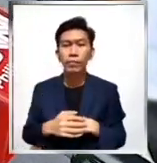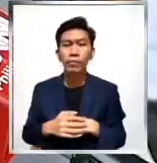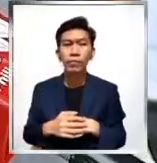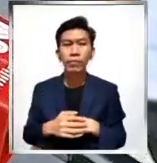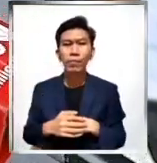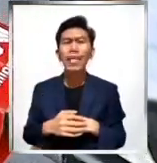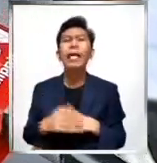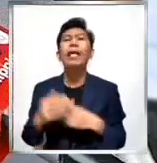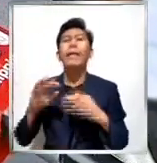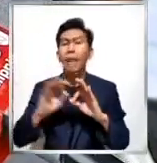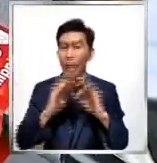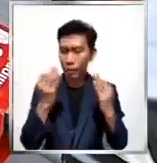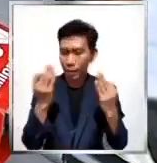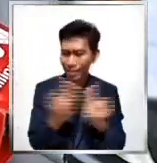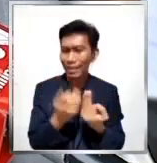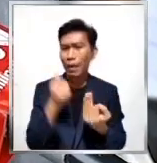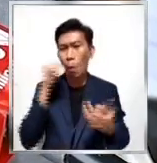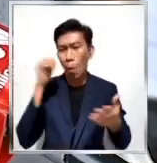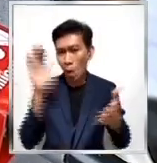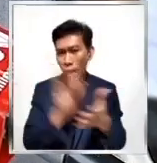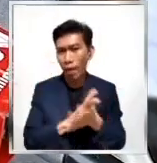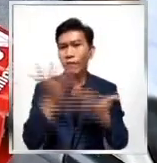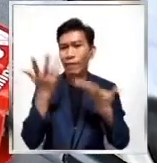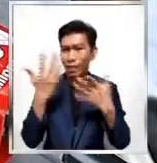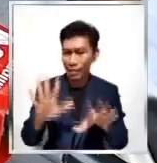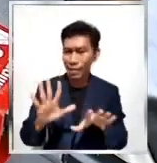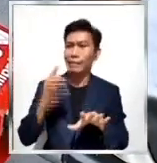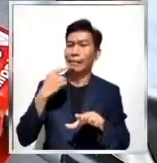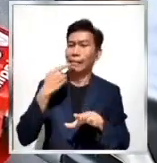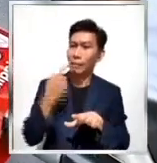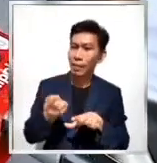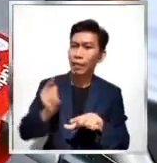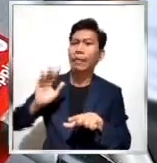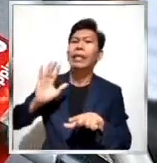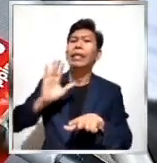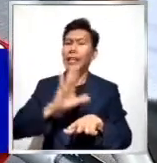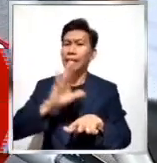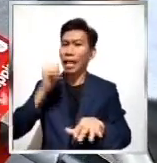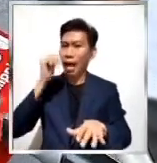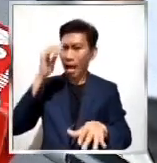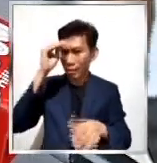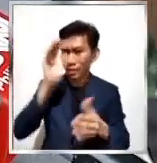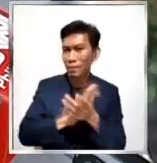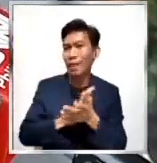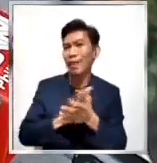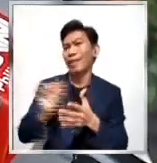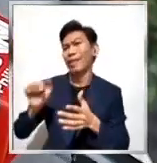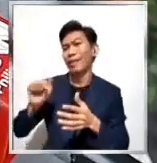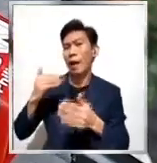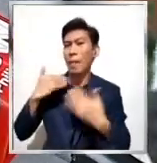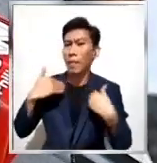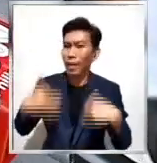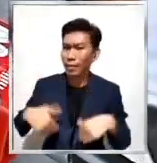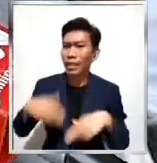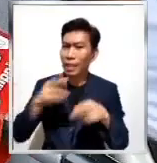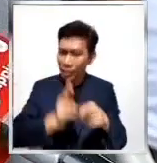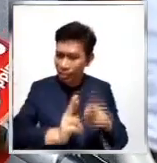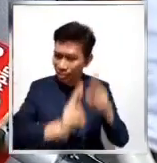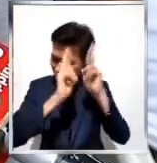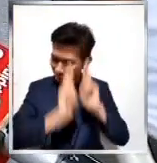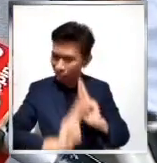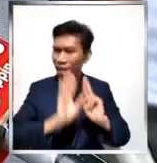niya yung namatay, husband niya yung kadaver. From there, you should respect the decision of the